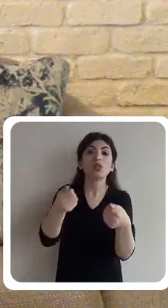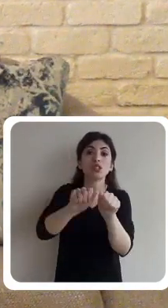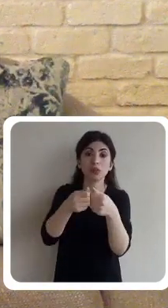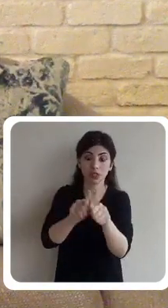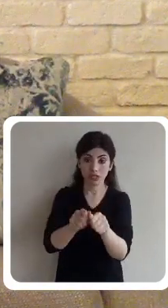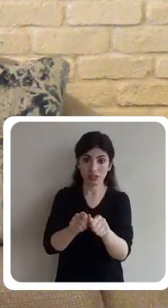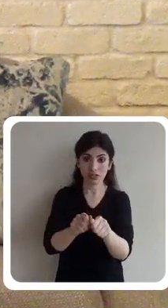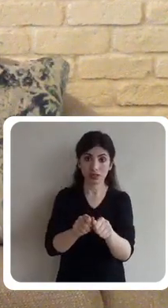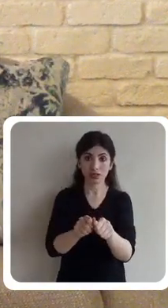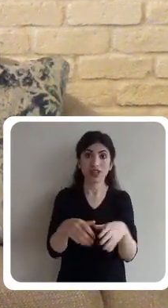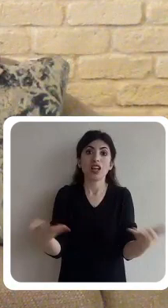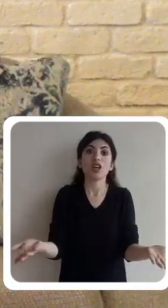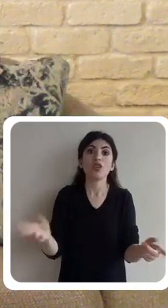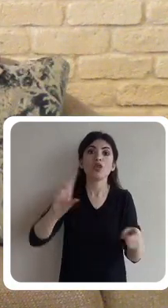hatun.